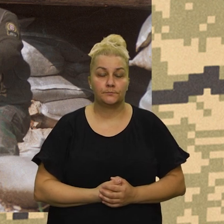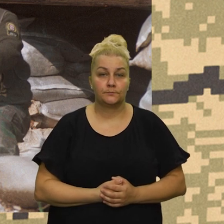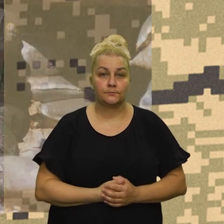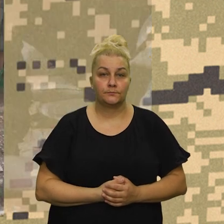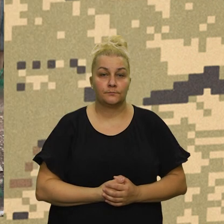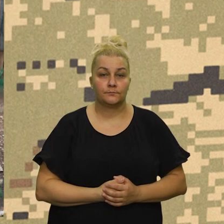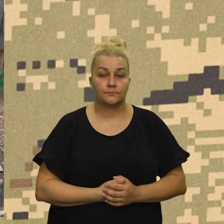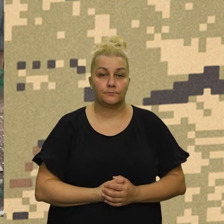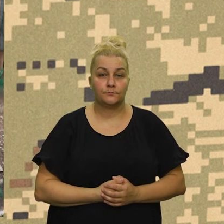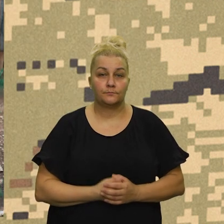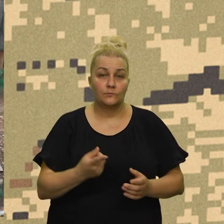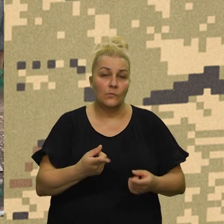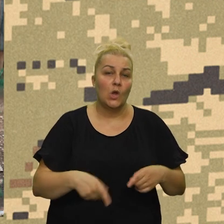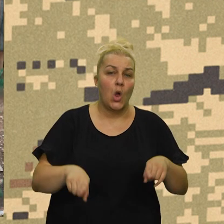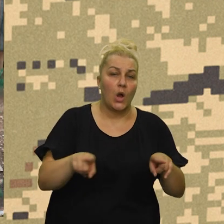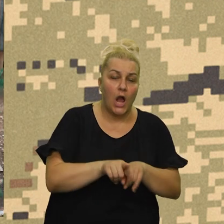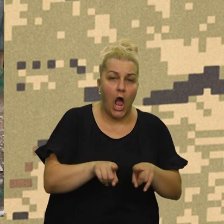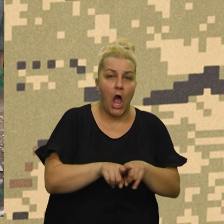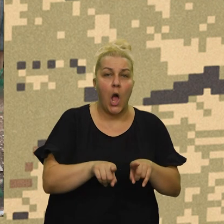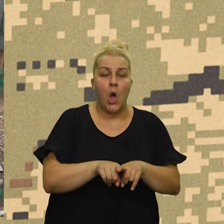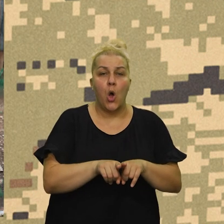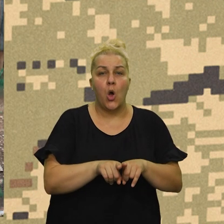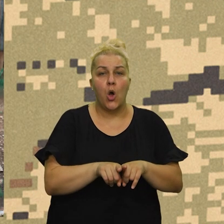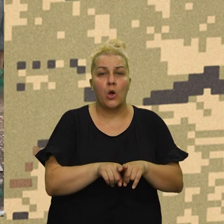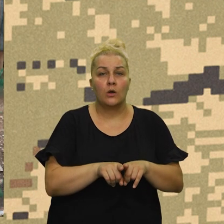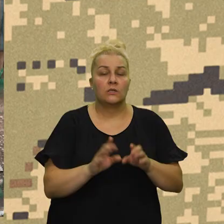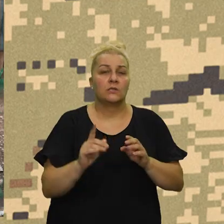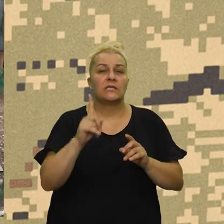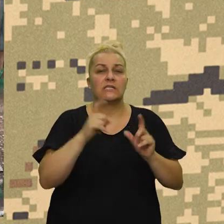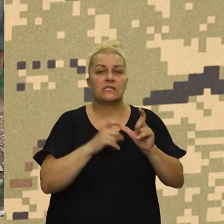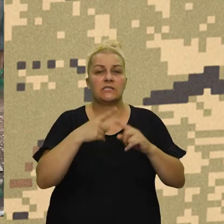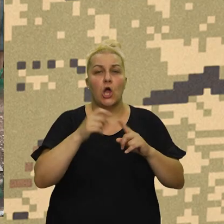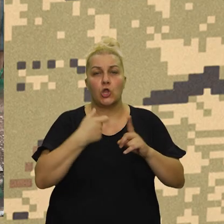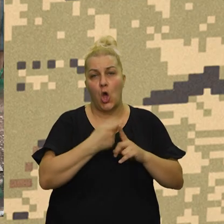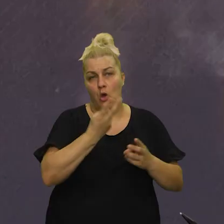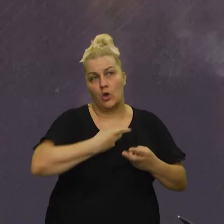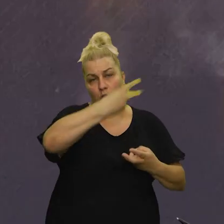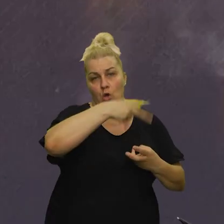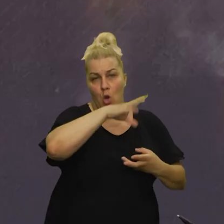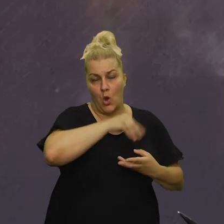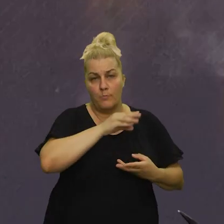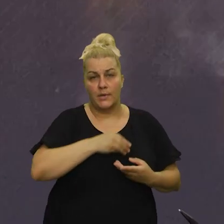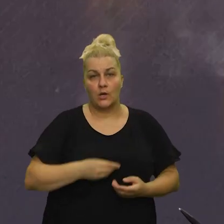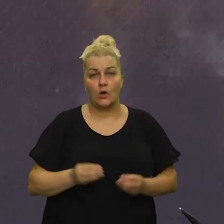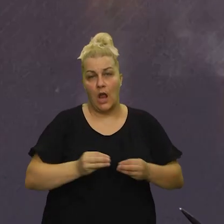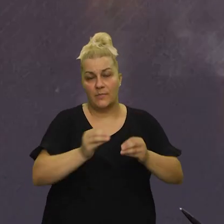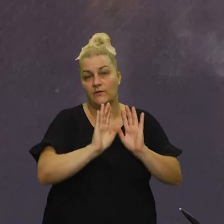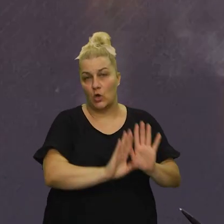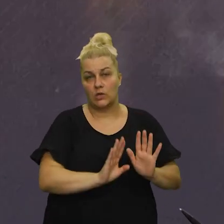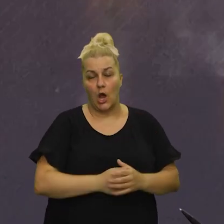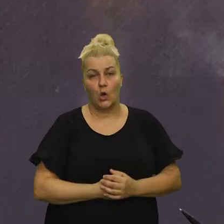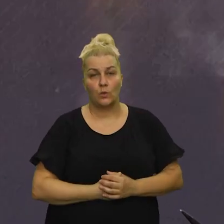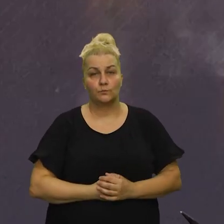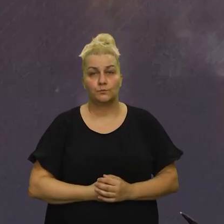Po inačici NATO, ovo po inačici istočnoj je to bilo tada ustrojeno.